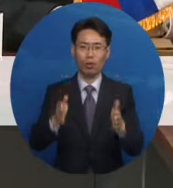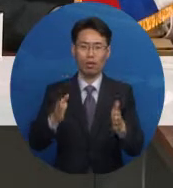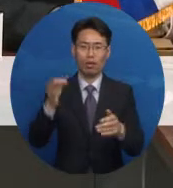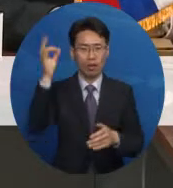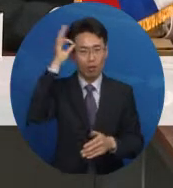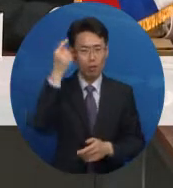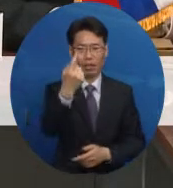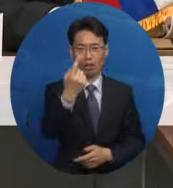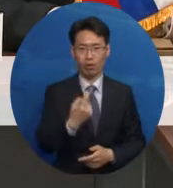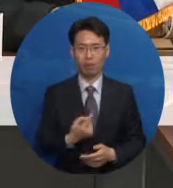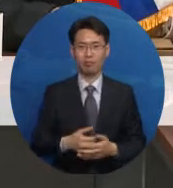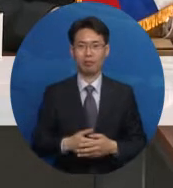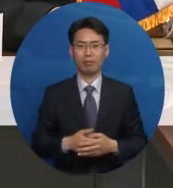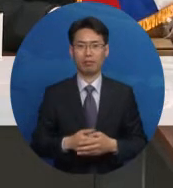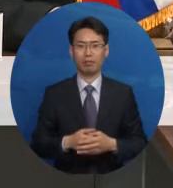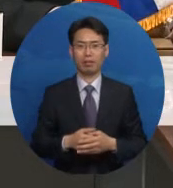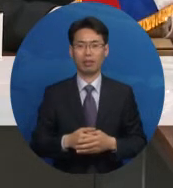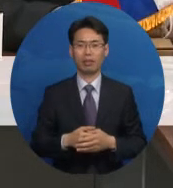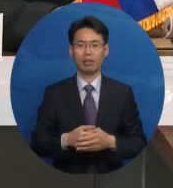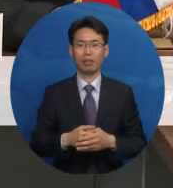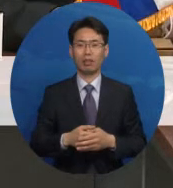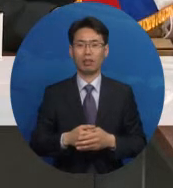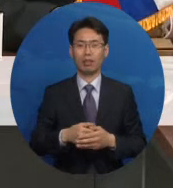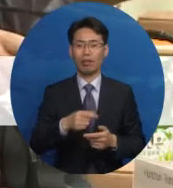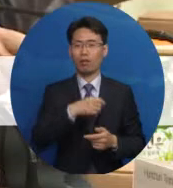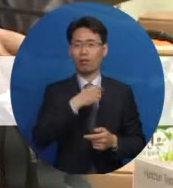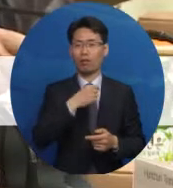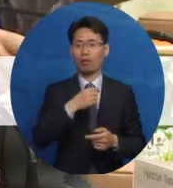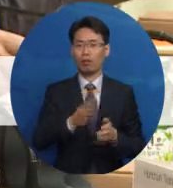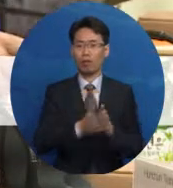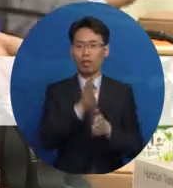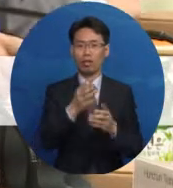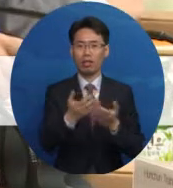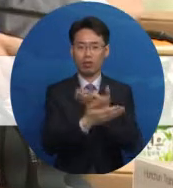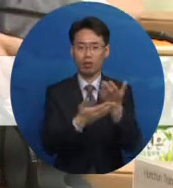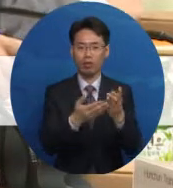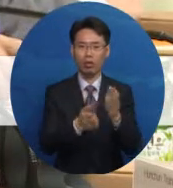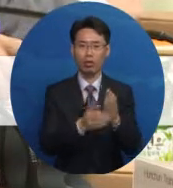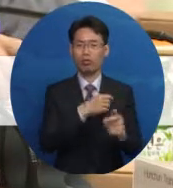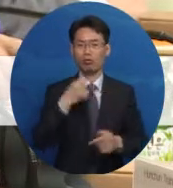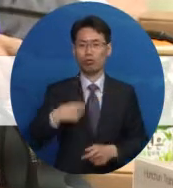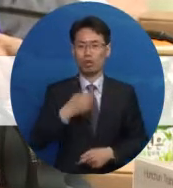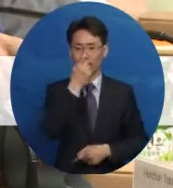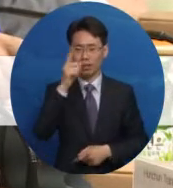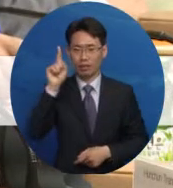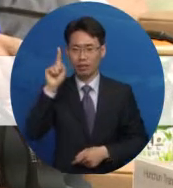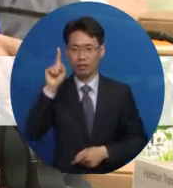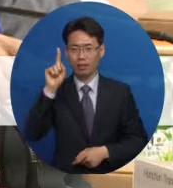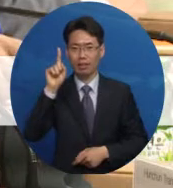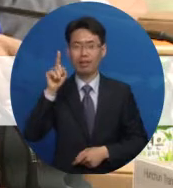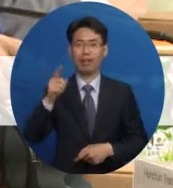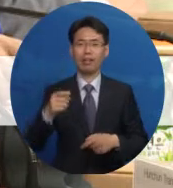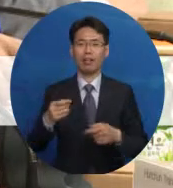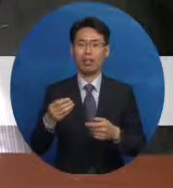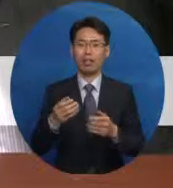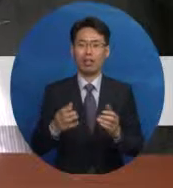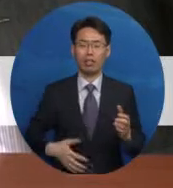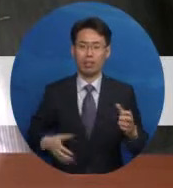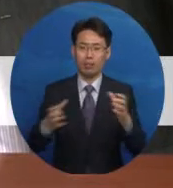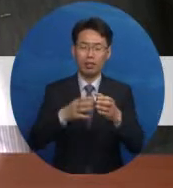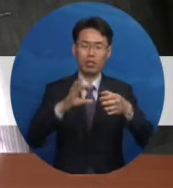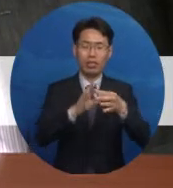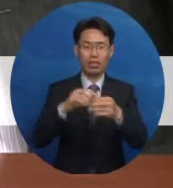포항을 방문했습니다. 이번 방문은 포항시 우호교류 도시인 중국 훈춘과 러시아 하산군과 협력